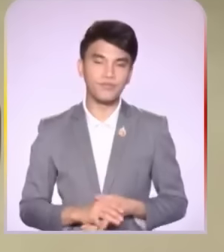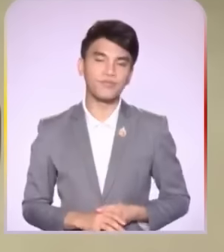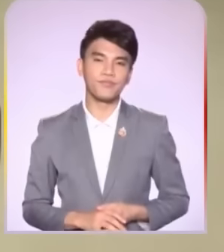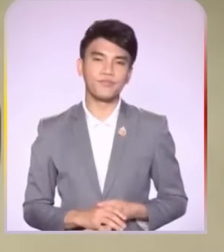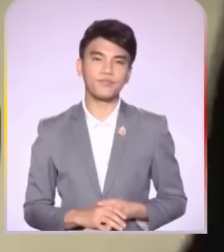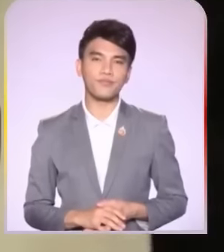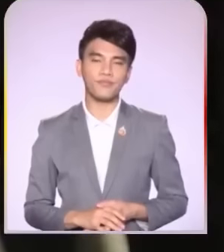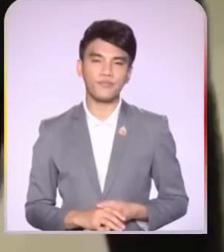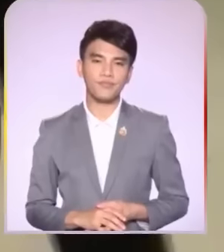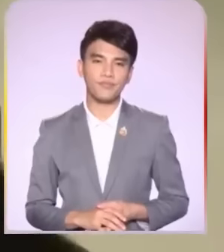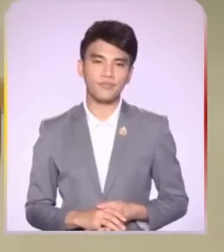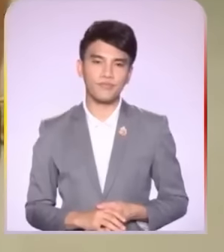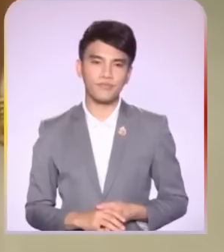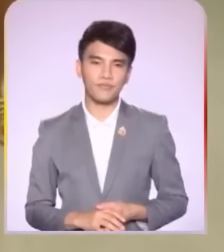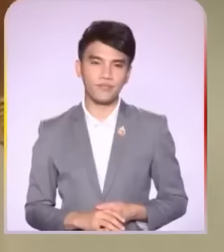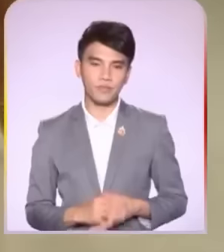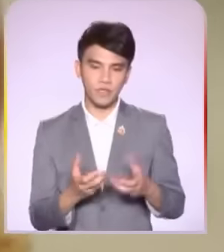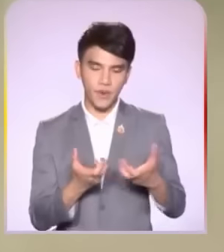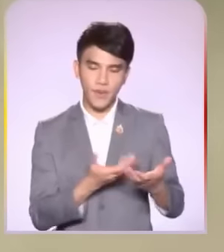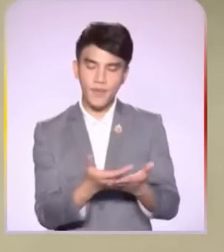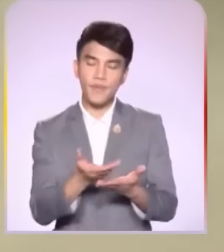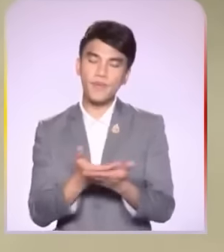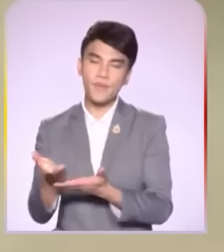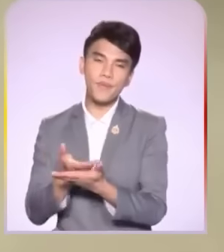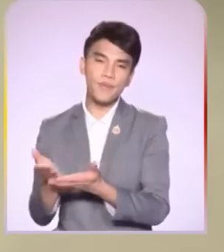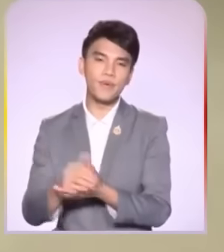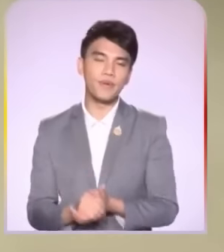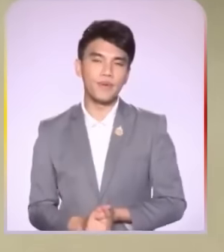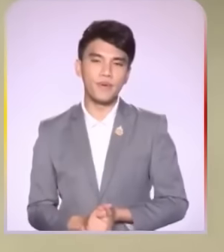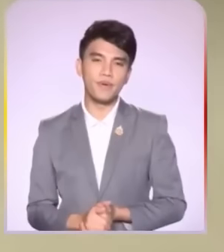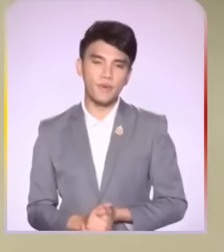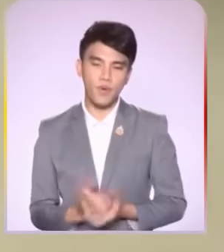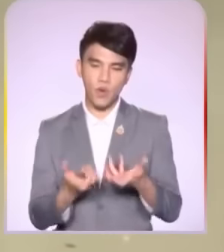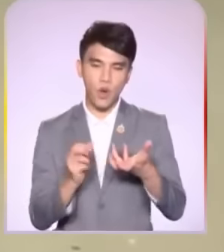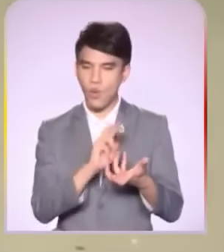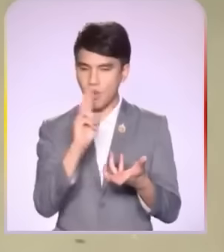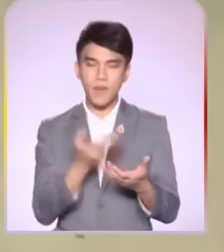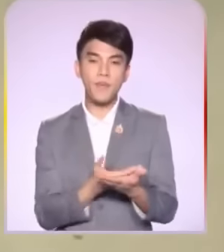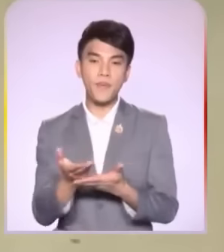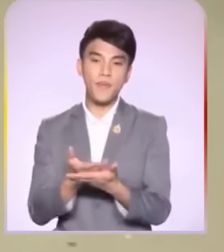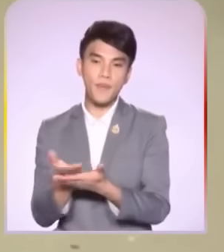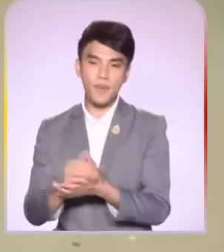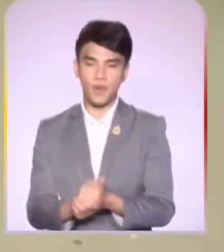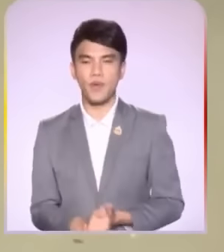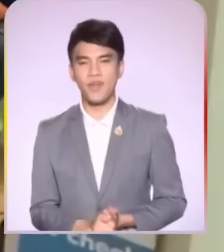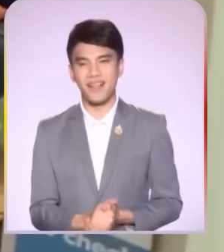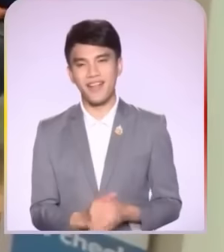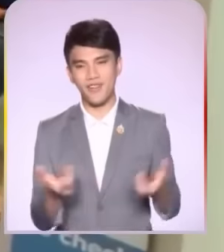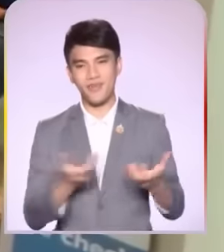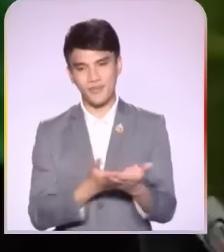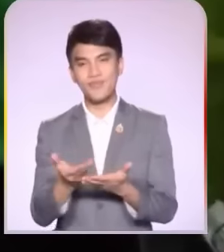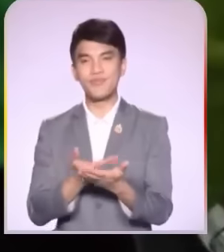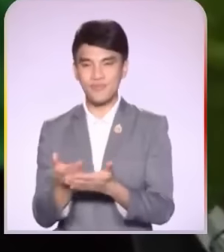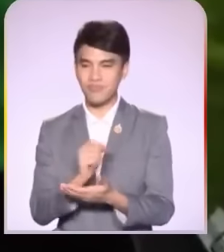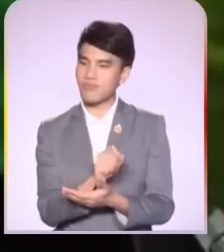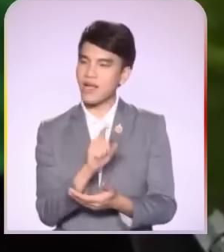จ้ะก็จะซื้อของซื้ออะไรนี่แหละค่ะของใช้ในครัวเรือน นี่ค่ะเอาไปซื้อของเอา